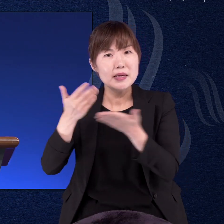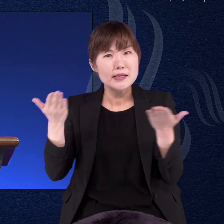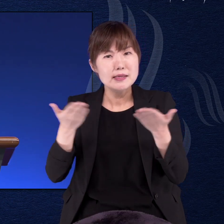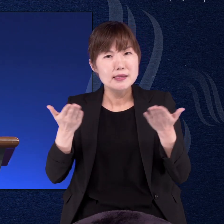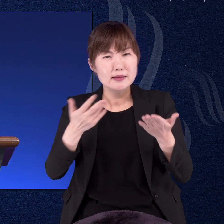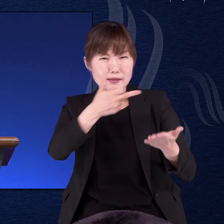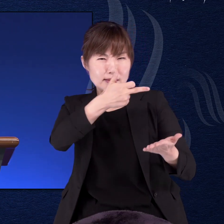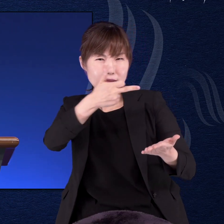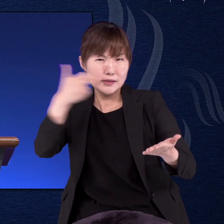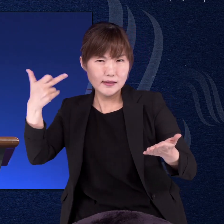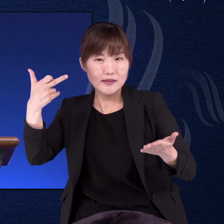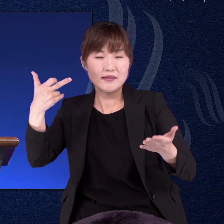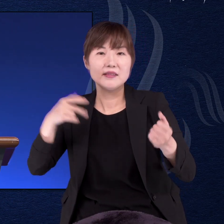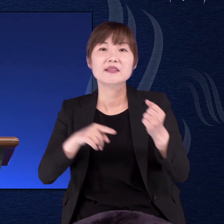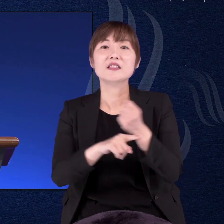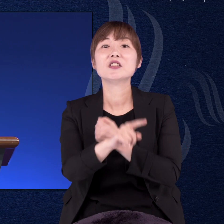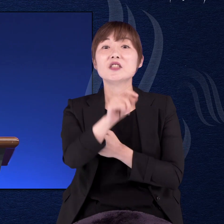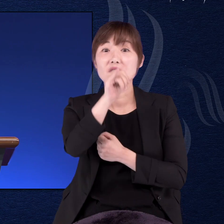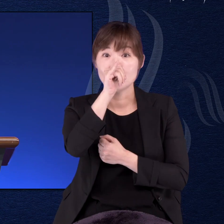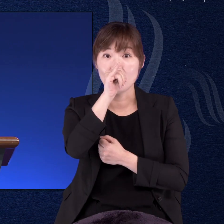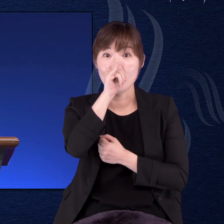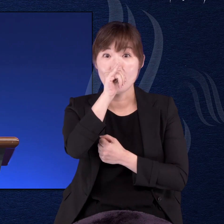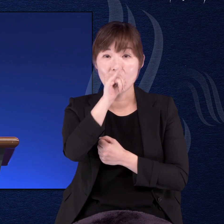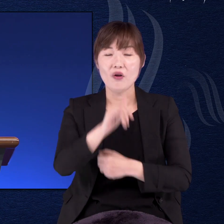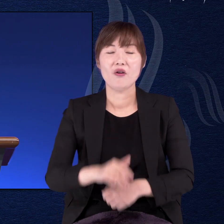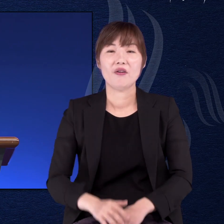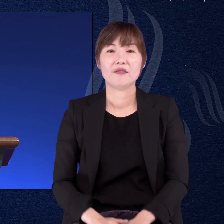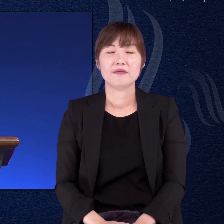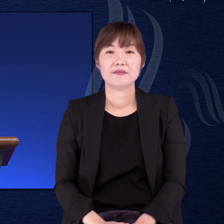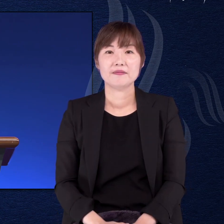굉장히 중차대한 느낌도 있고